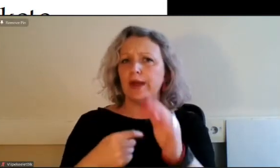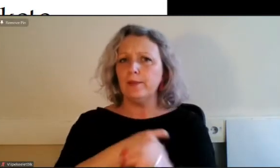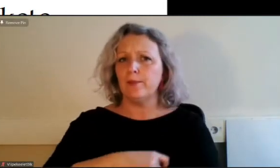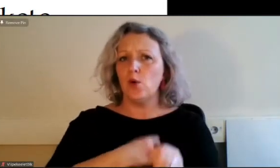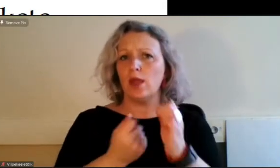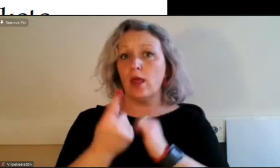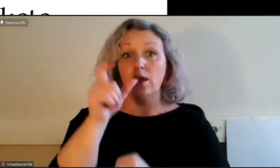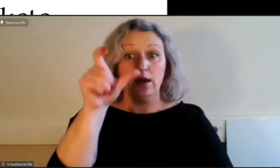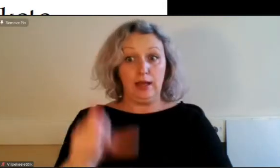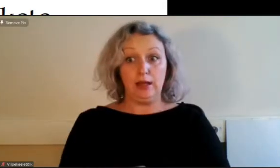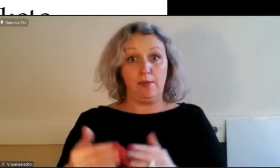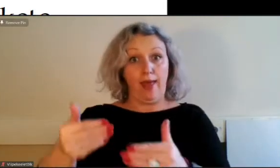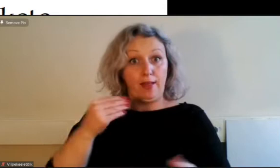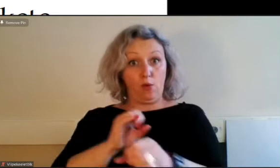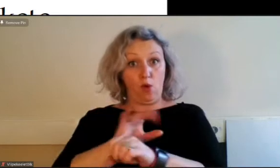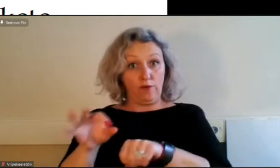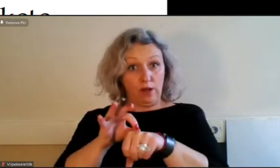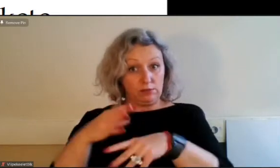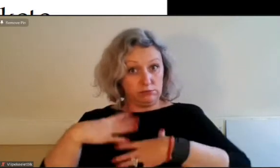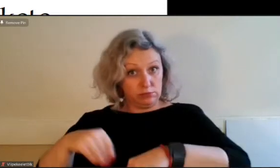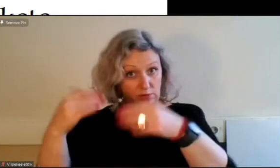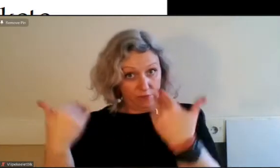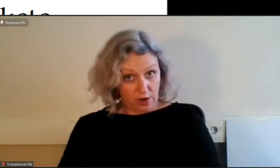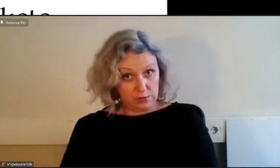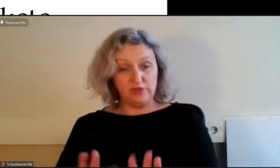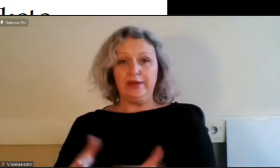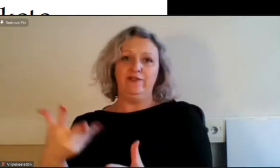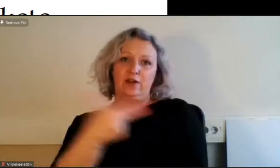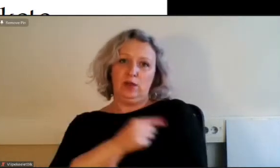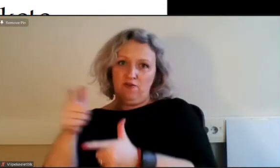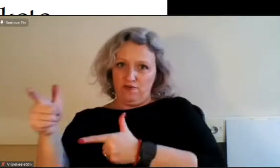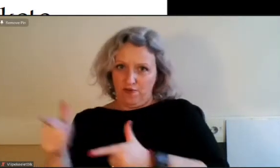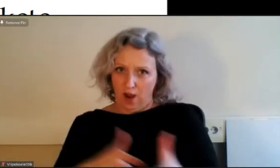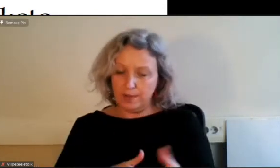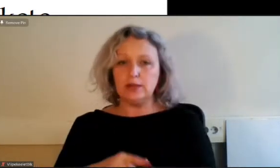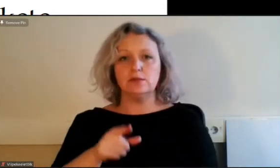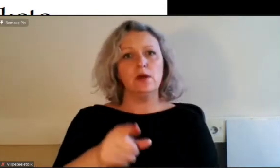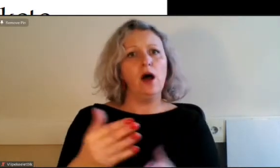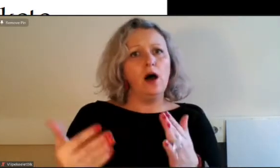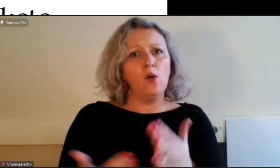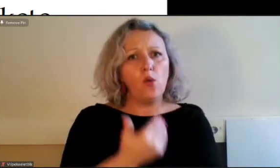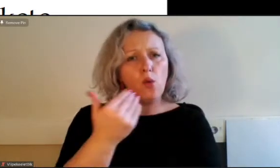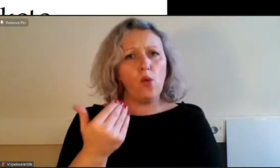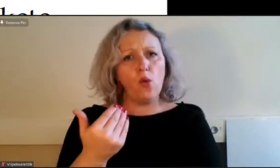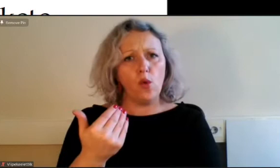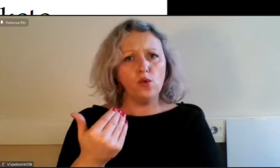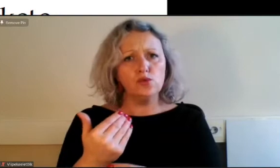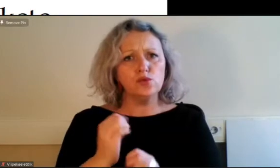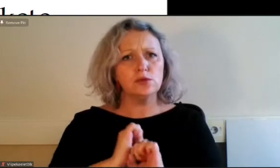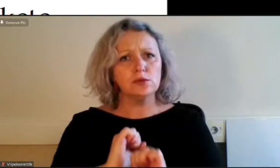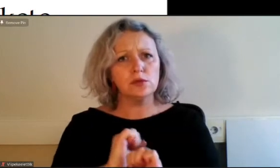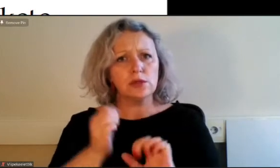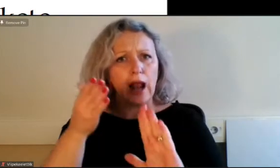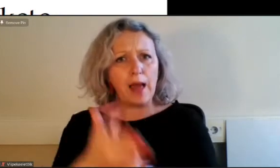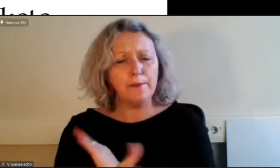rohkem inimesi? Jah, suurem osa nendest on ohtlikumad, eriti jälle see delta variant, mis meil Eestis